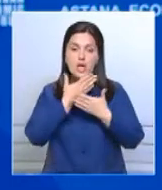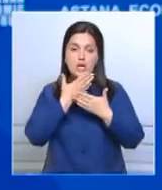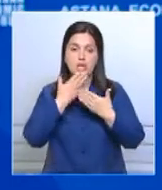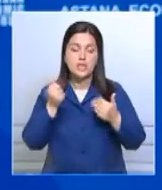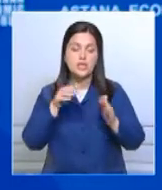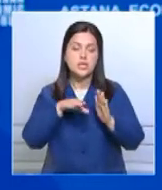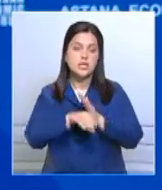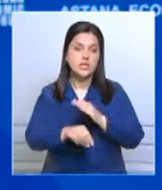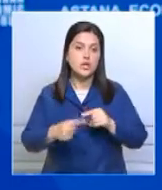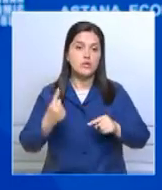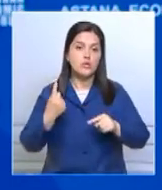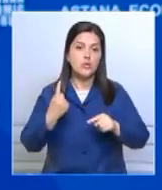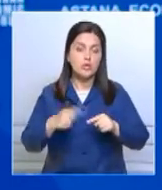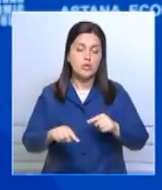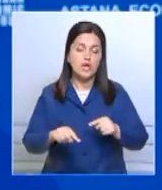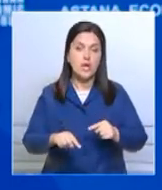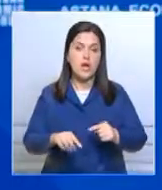других антикризисных проектов